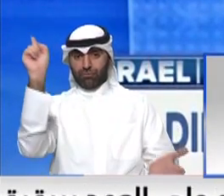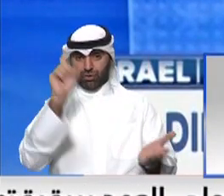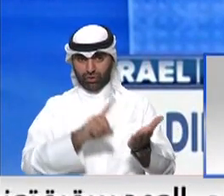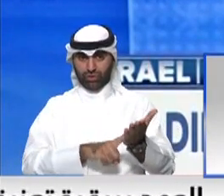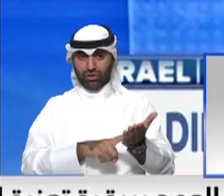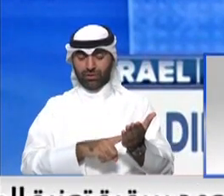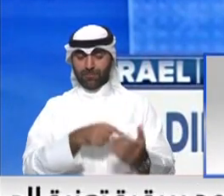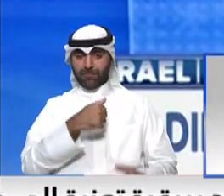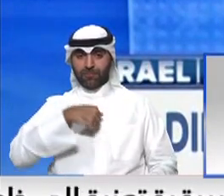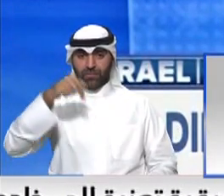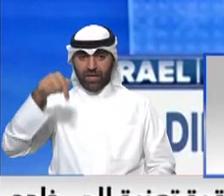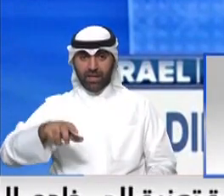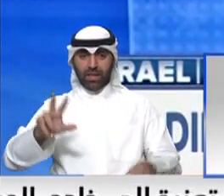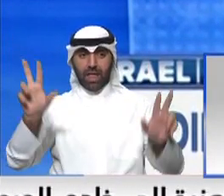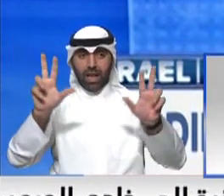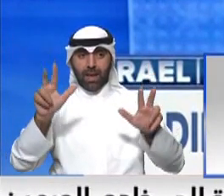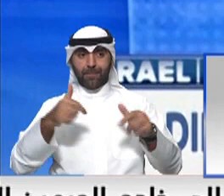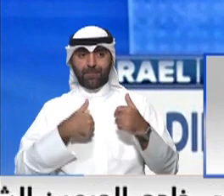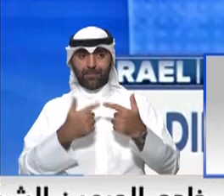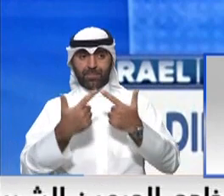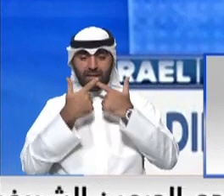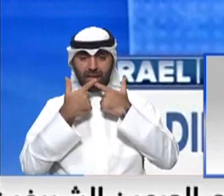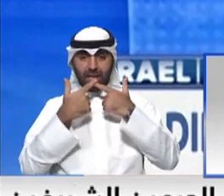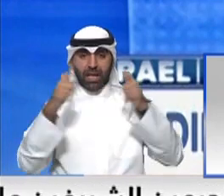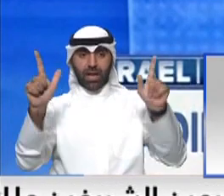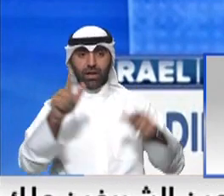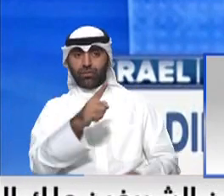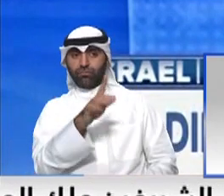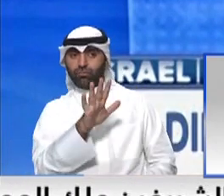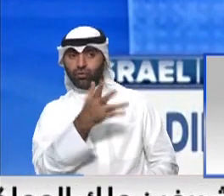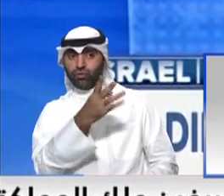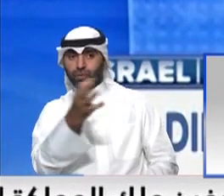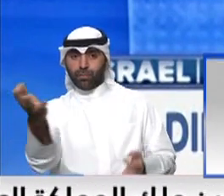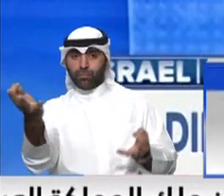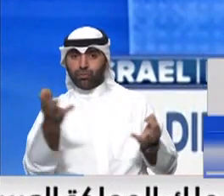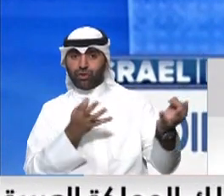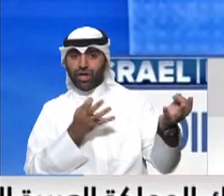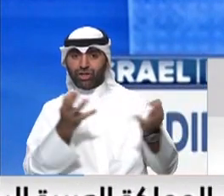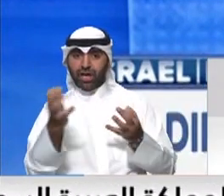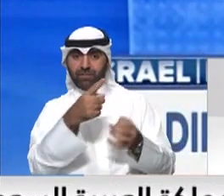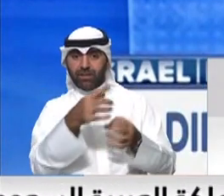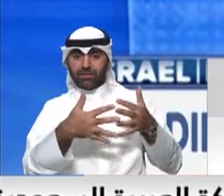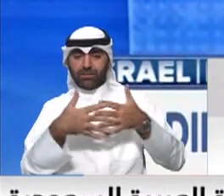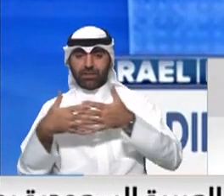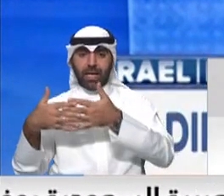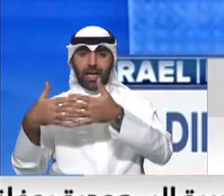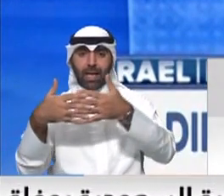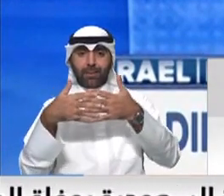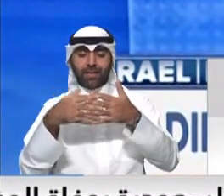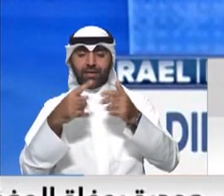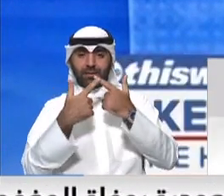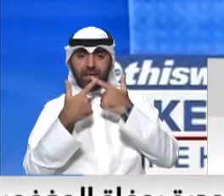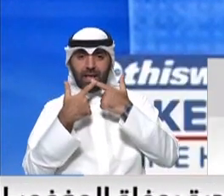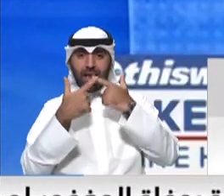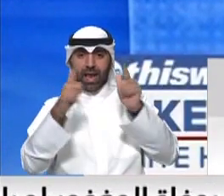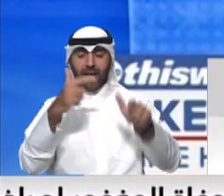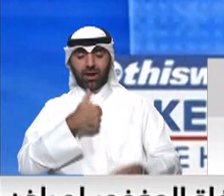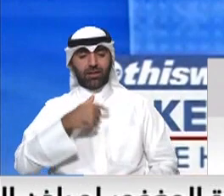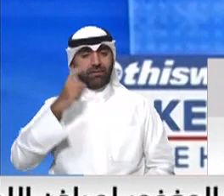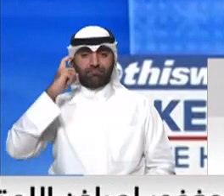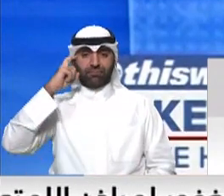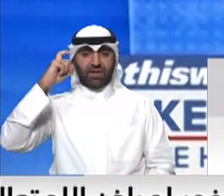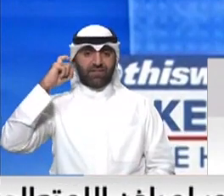واضحه ومباشره عدم اعاده احتلال غزه او تقليص مساحتها وعدم التهجير القصري للشعب